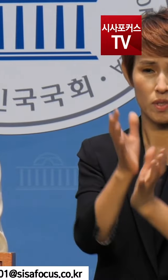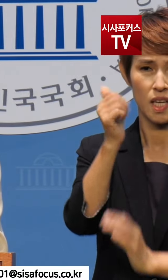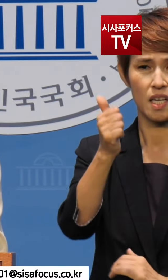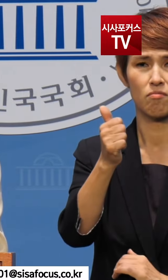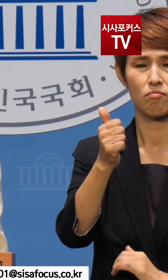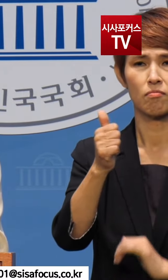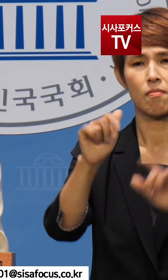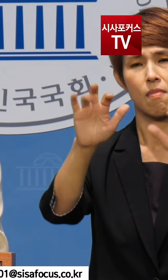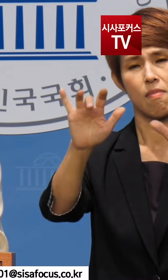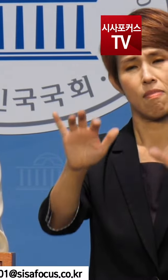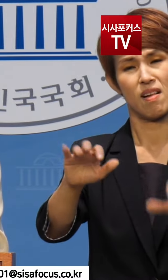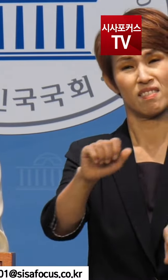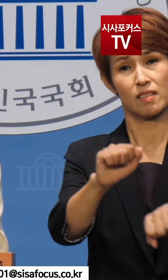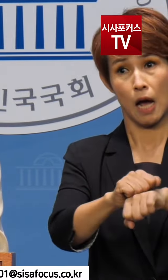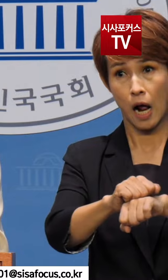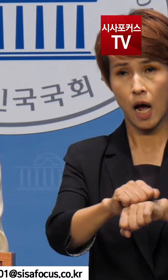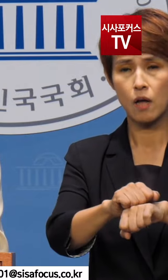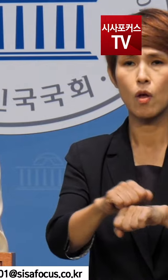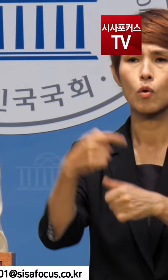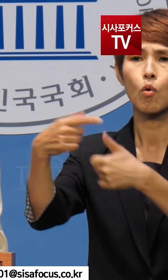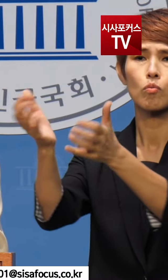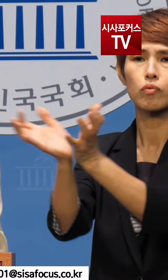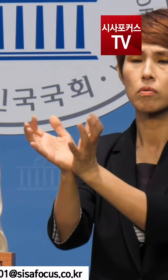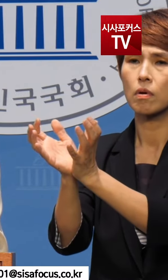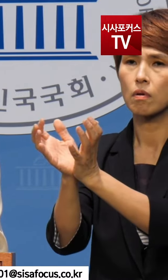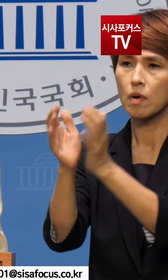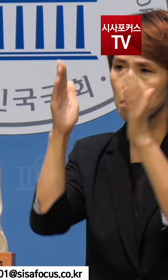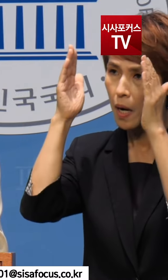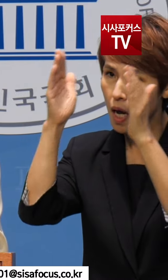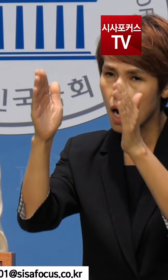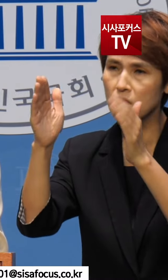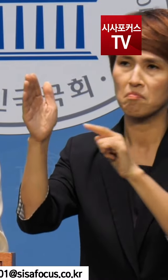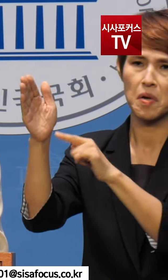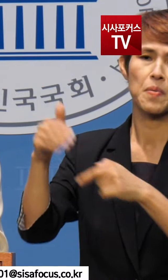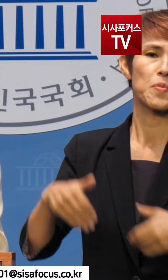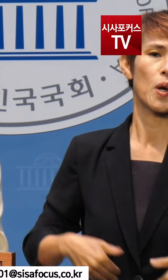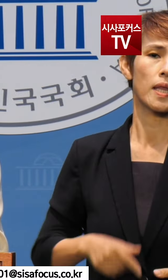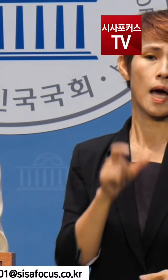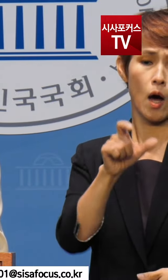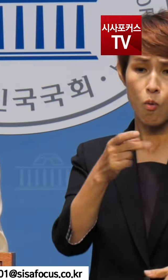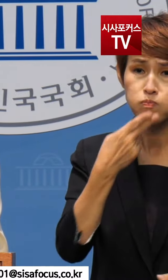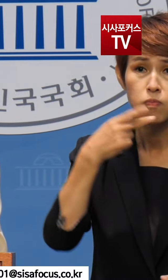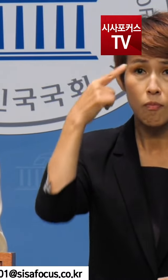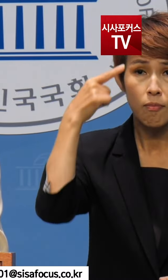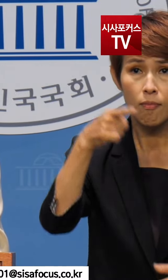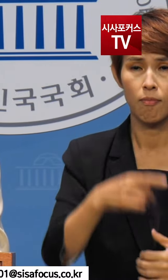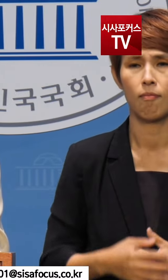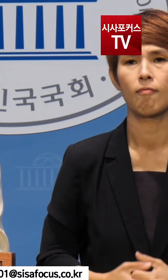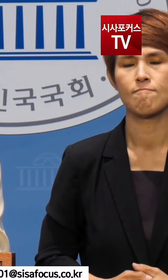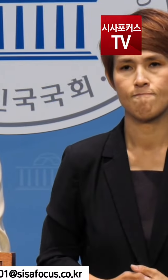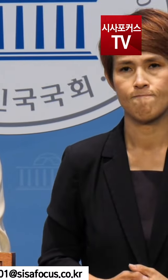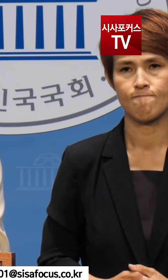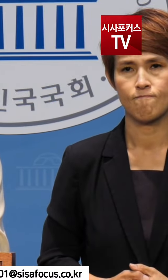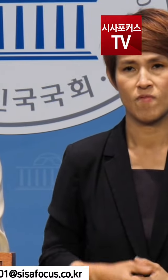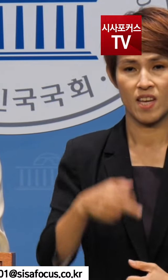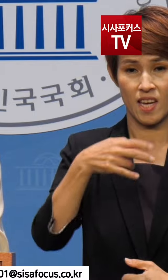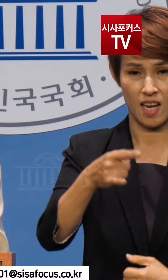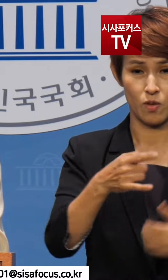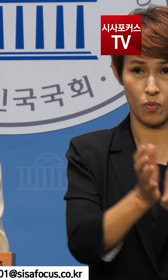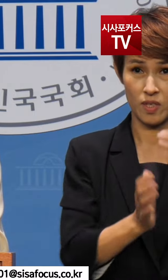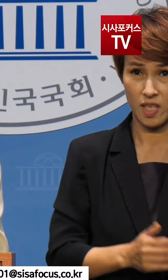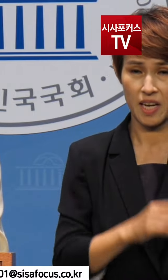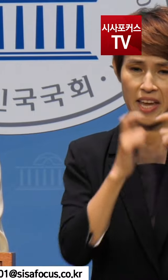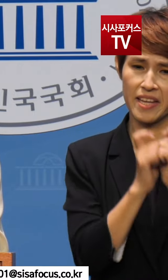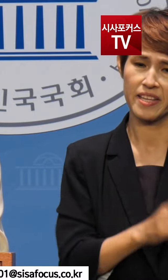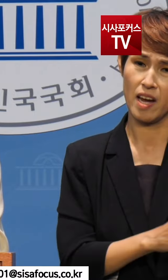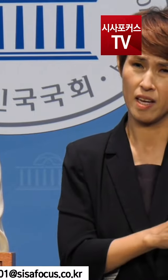잘도 글을 쓰면서 교육부의 올바른 방향을 필요하다라고 말하지 않는 것입니까? 캐리스 원장의 개인